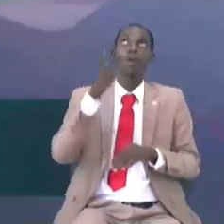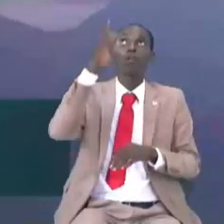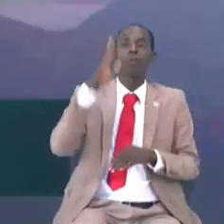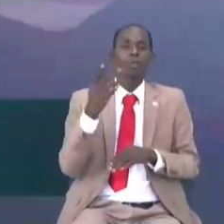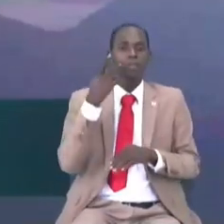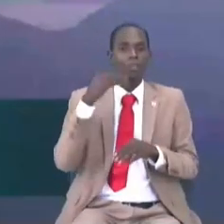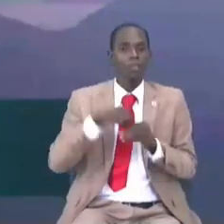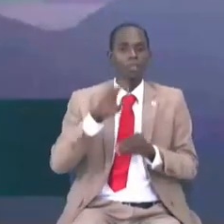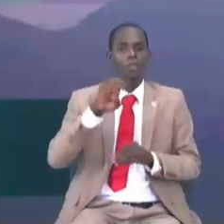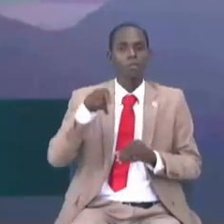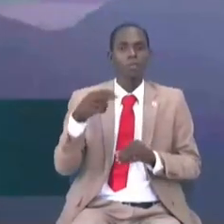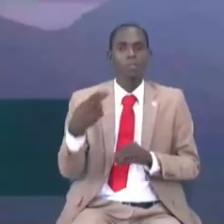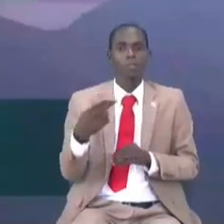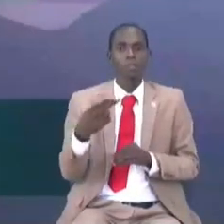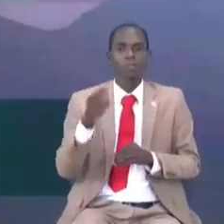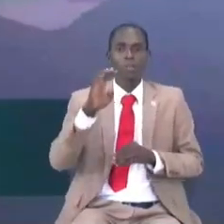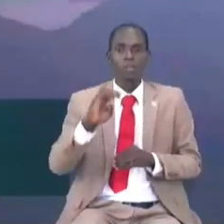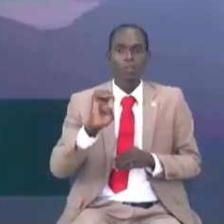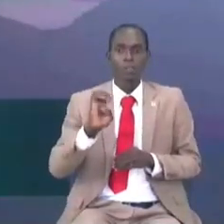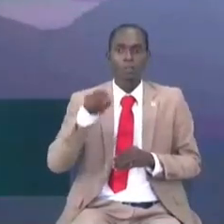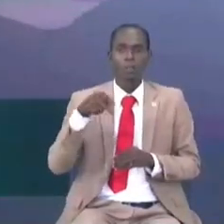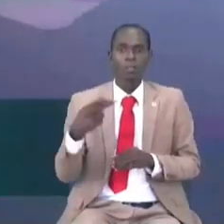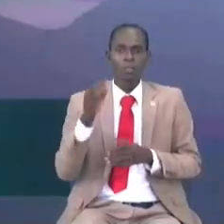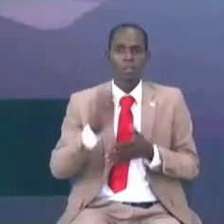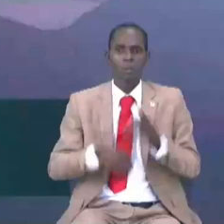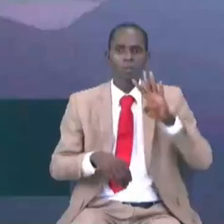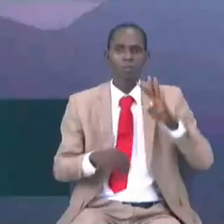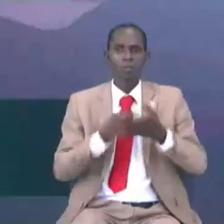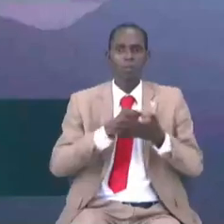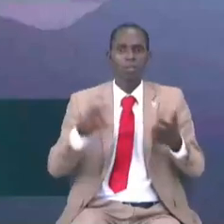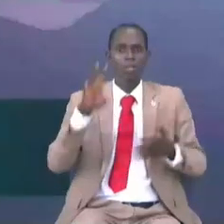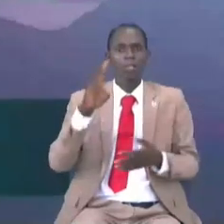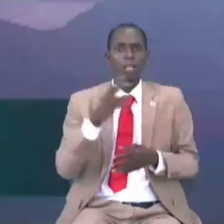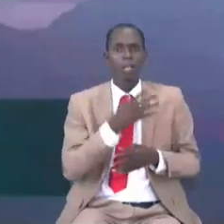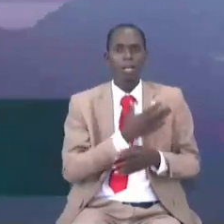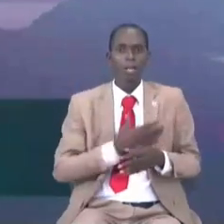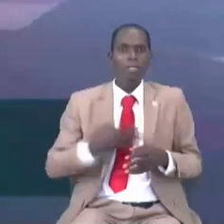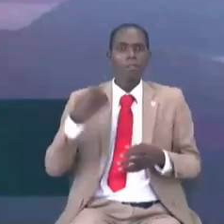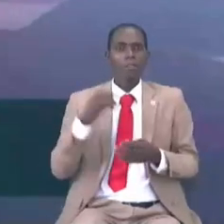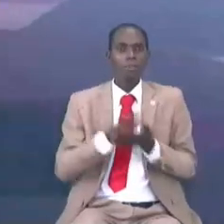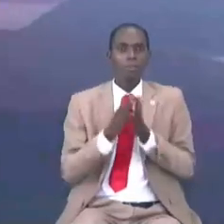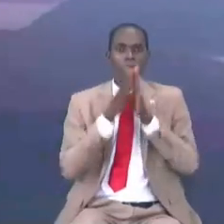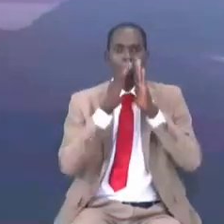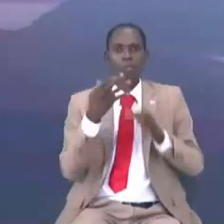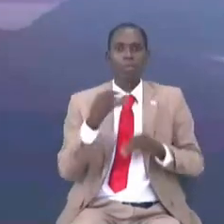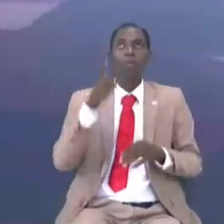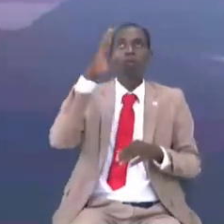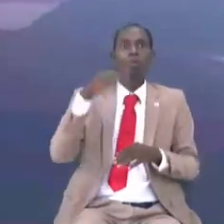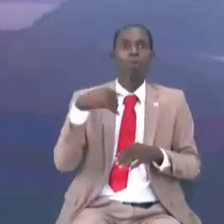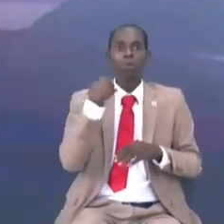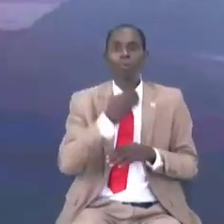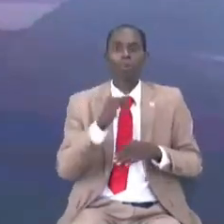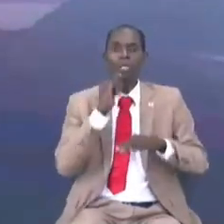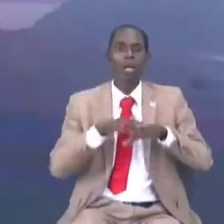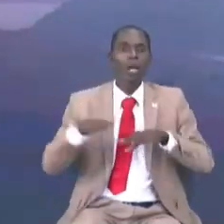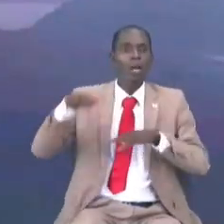Éphésiens 4, 7. Et la paix de Dieu qui surpasse toute. Et la paix de Dieu qui surpasse